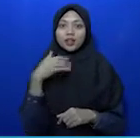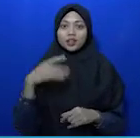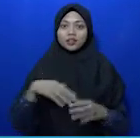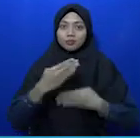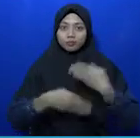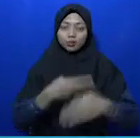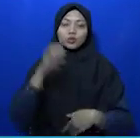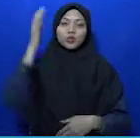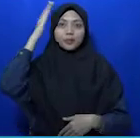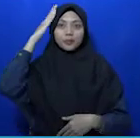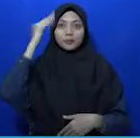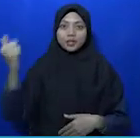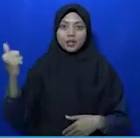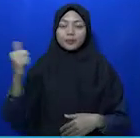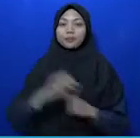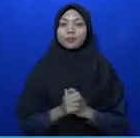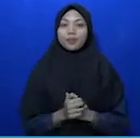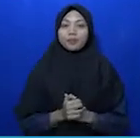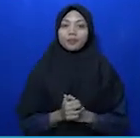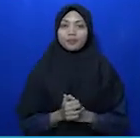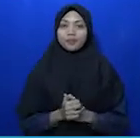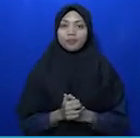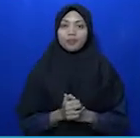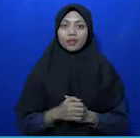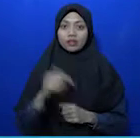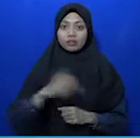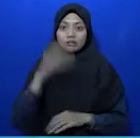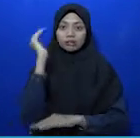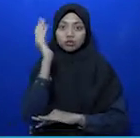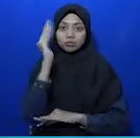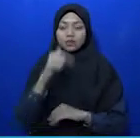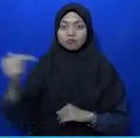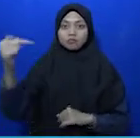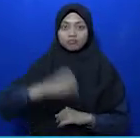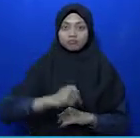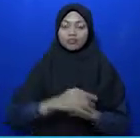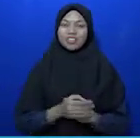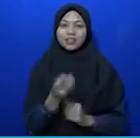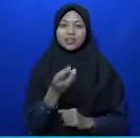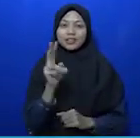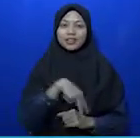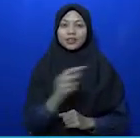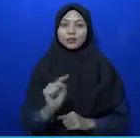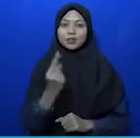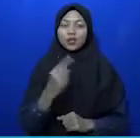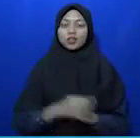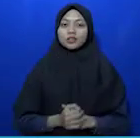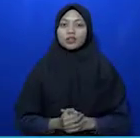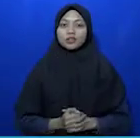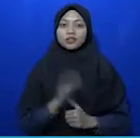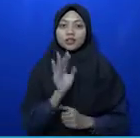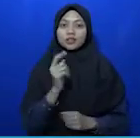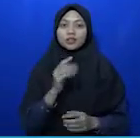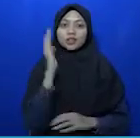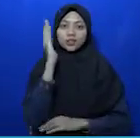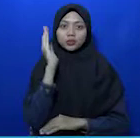kita sudah hadir pada saat ini. Segera saja kita akan mulai dan saya panggilkan para narasumber